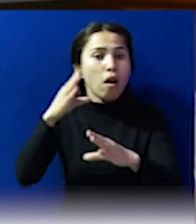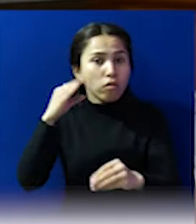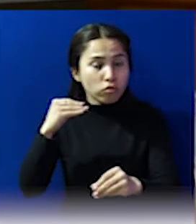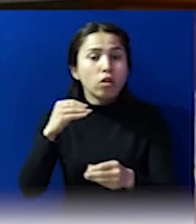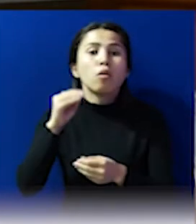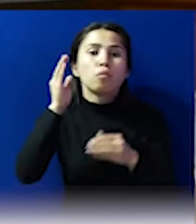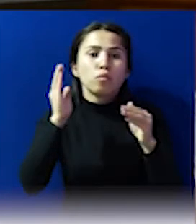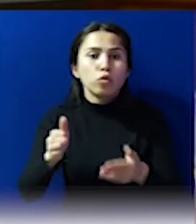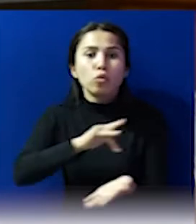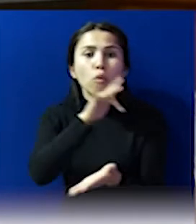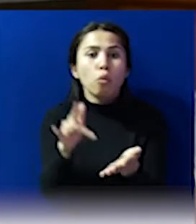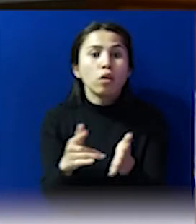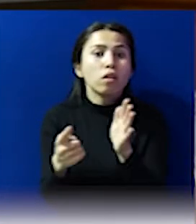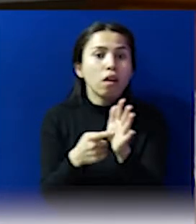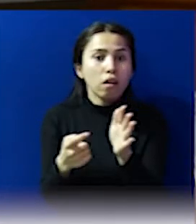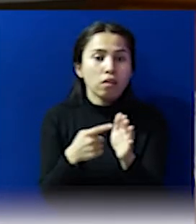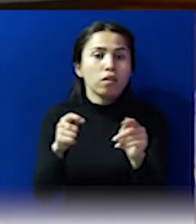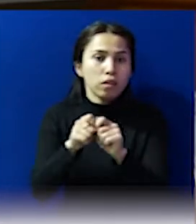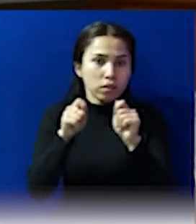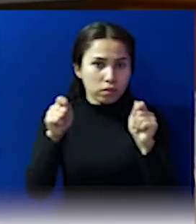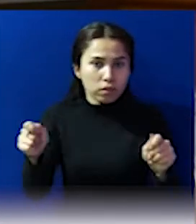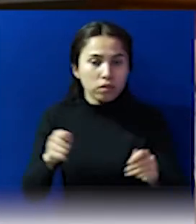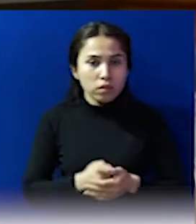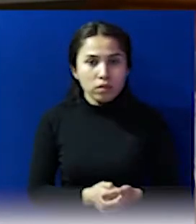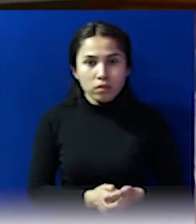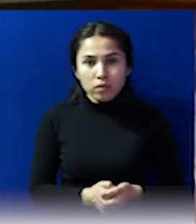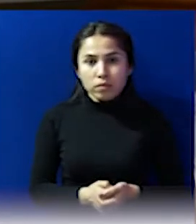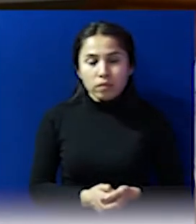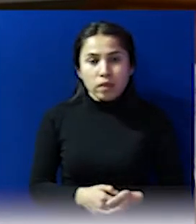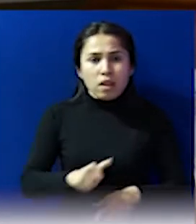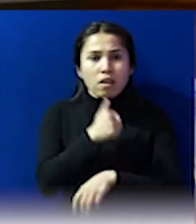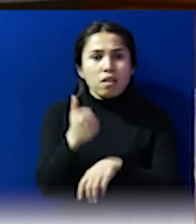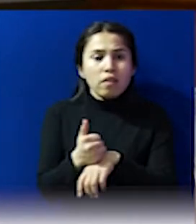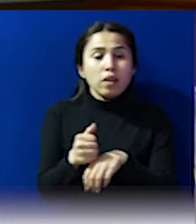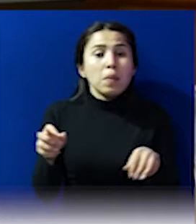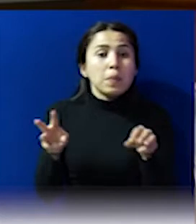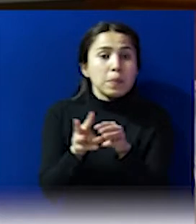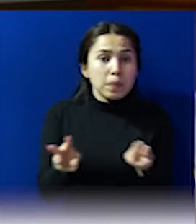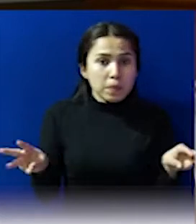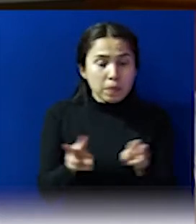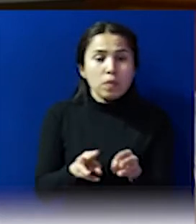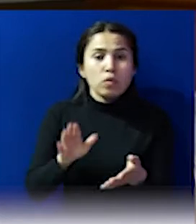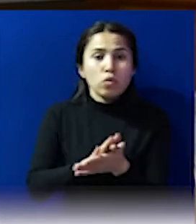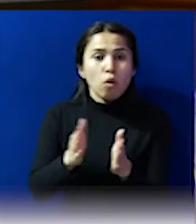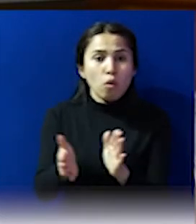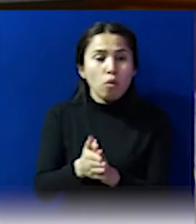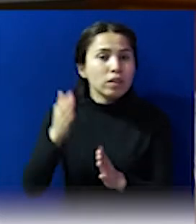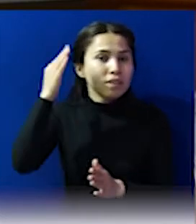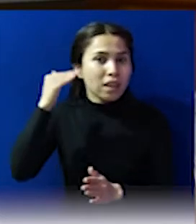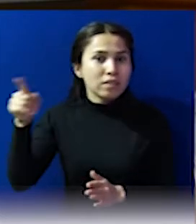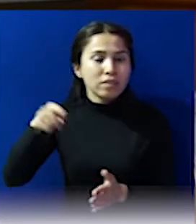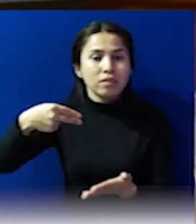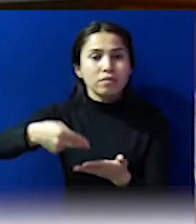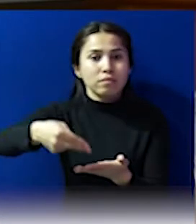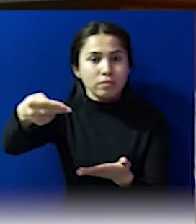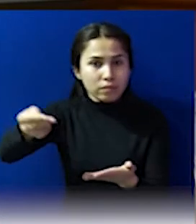За 2019 год в банках третьего уровня «Сбербанк», «Фортебанк», «Народный банк» было выдано 1036,6 миллионов